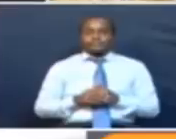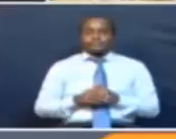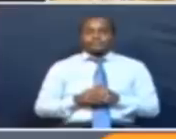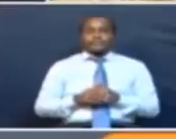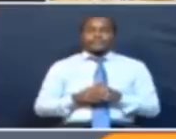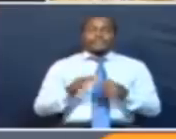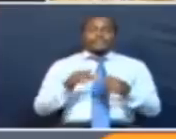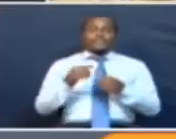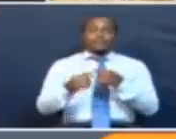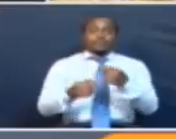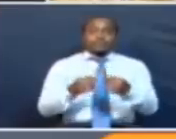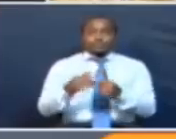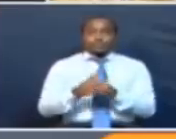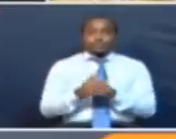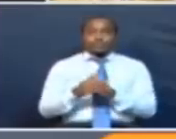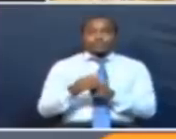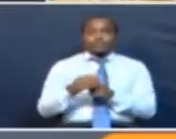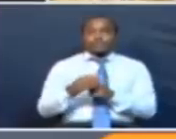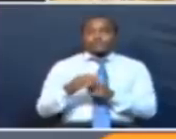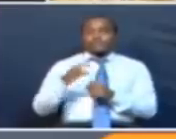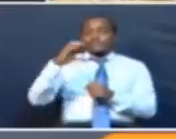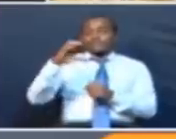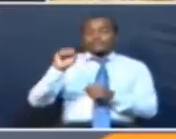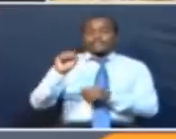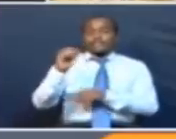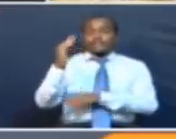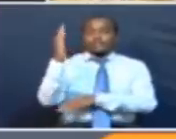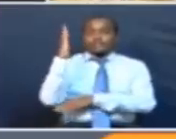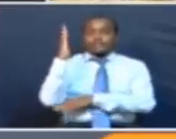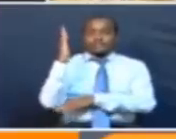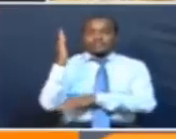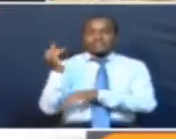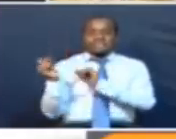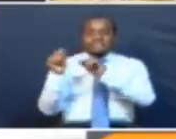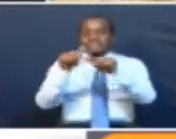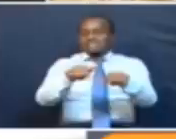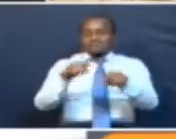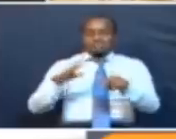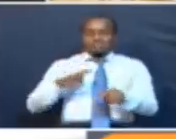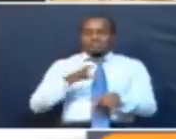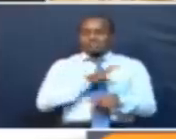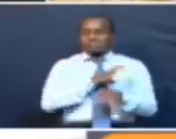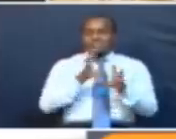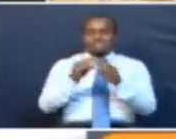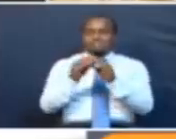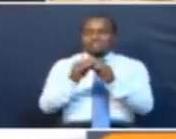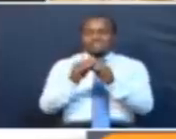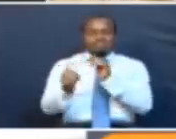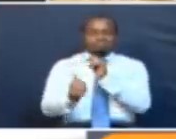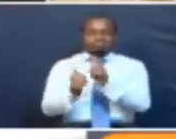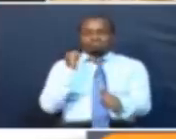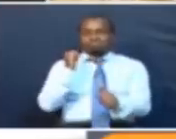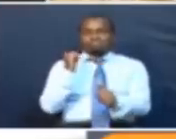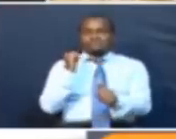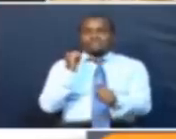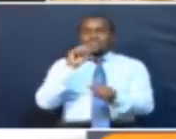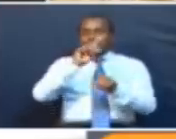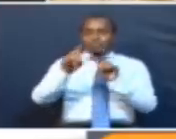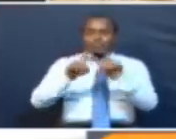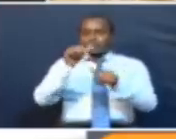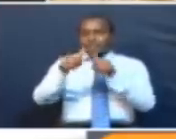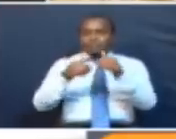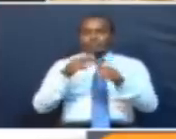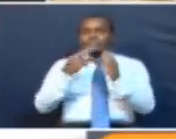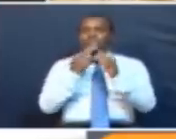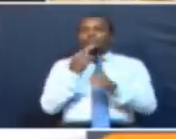Na taarifa zaidi ni kwamba waziri wa usalama Fred Matiang'i leo pia amekosa kufika mbele ya kamati ya bunge inayochunguza sukari ya magendo humu